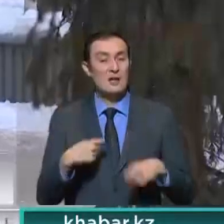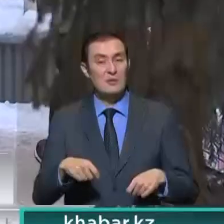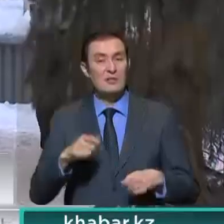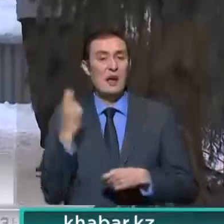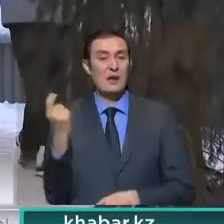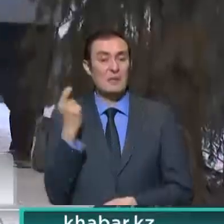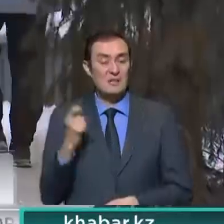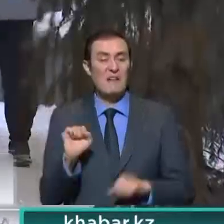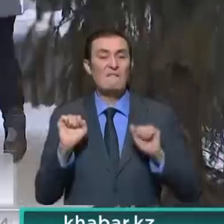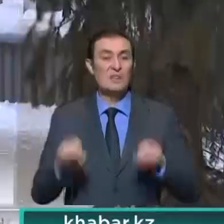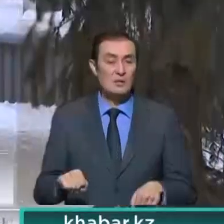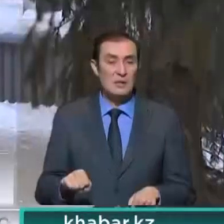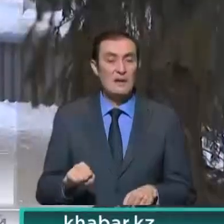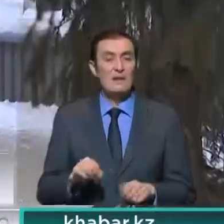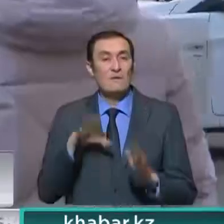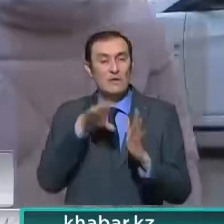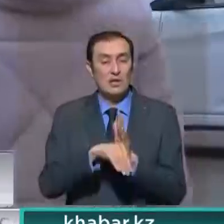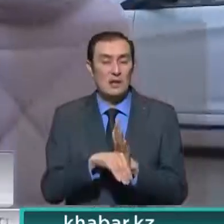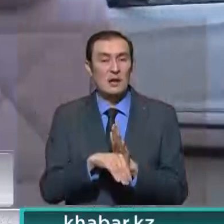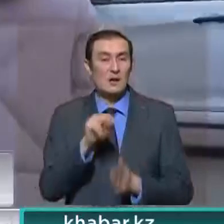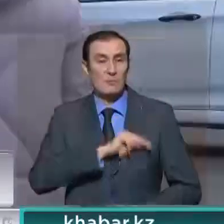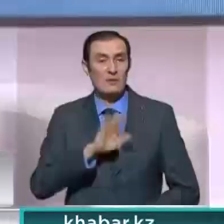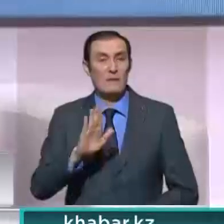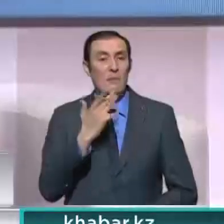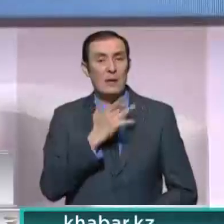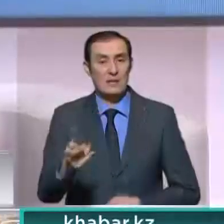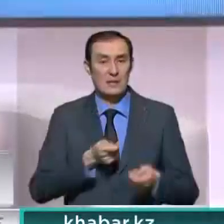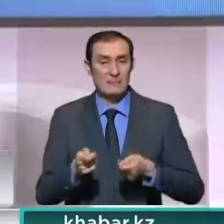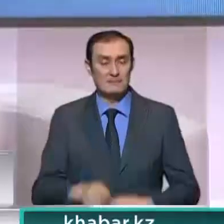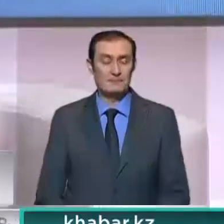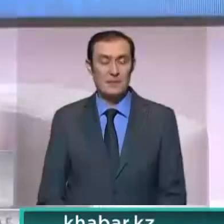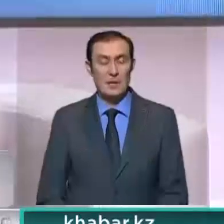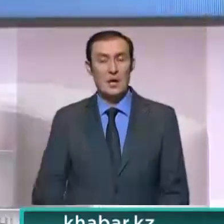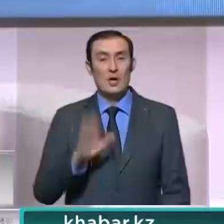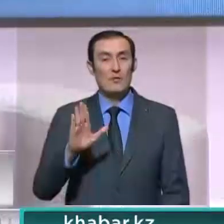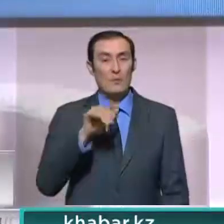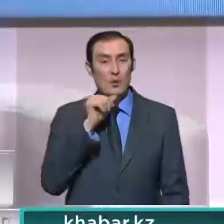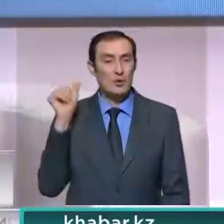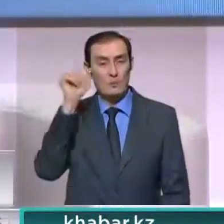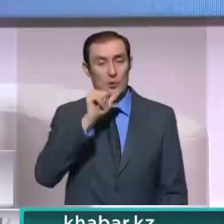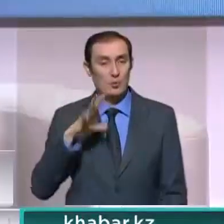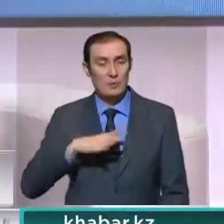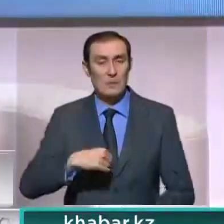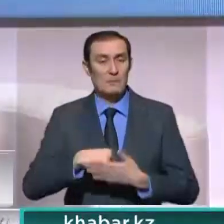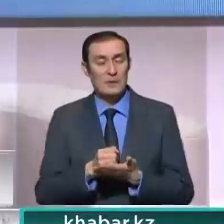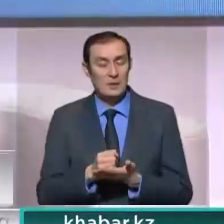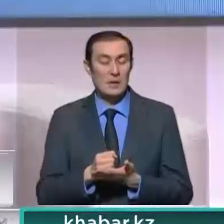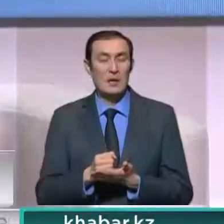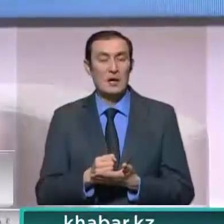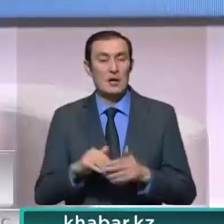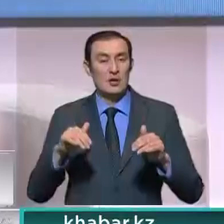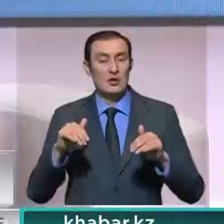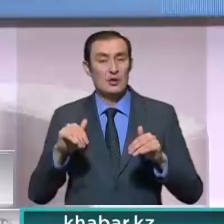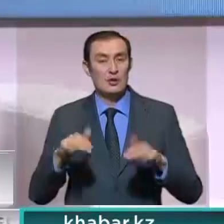возможностей но и продвижения в политику в прошлом году было принято прогрессивное решение